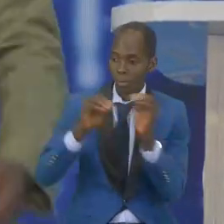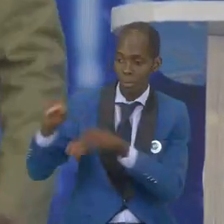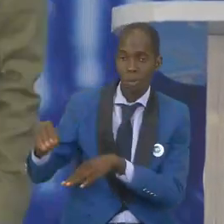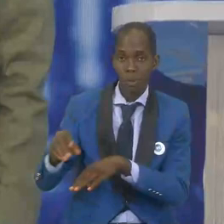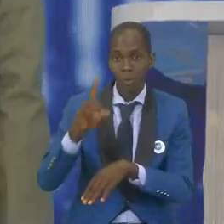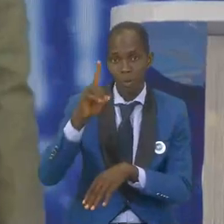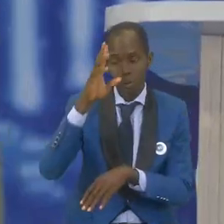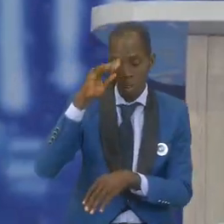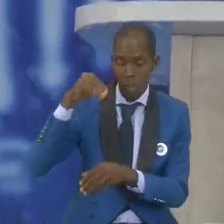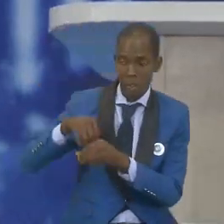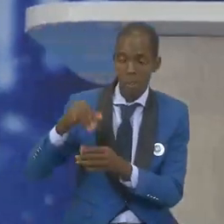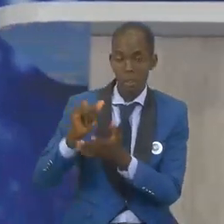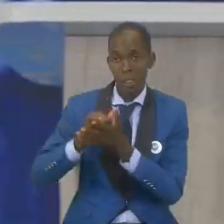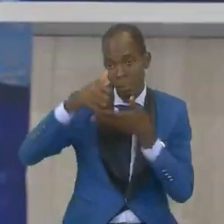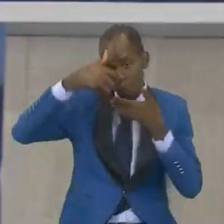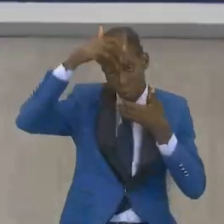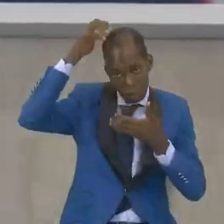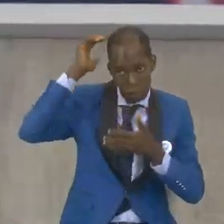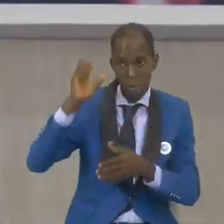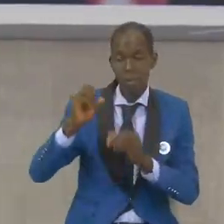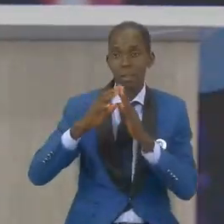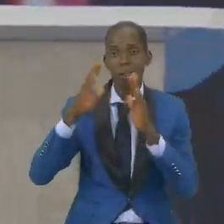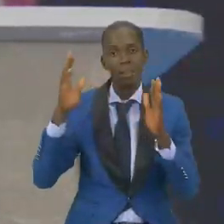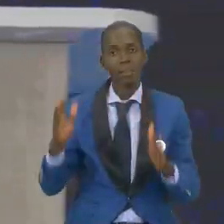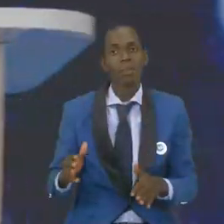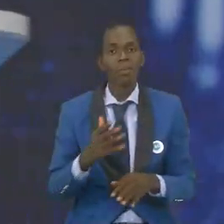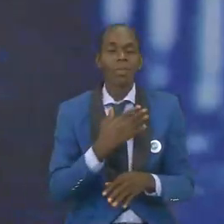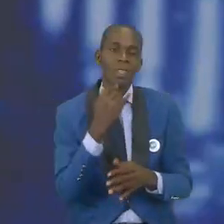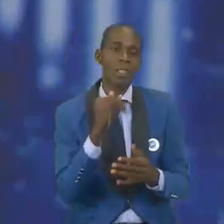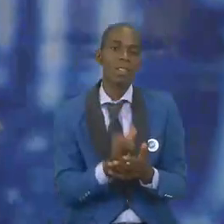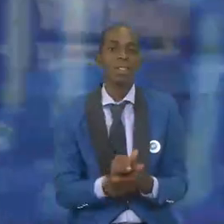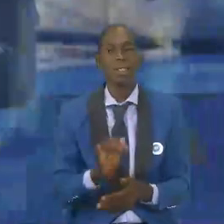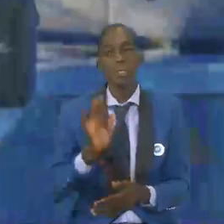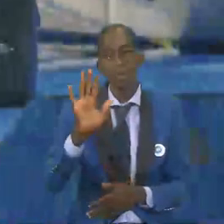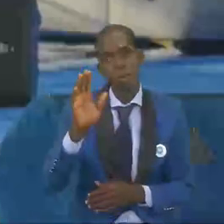Les lions dans cette fosse-là, et on jette quelqu'un dedans.